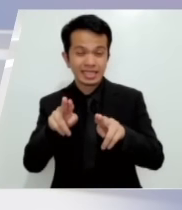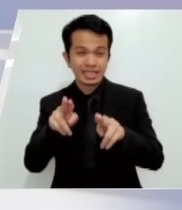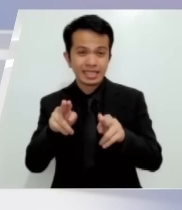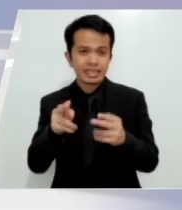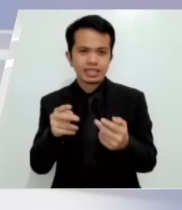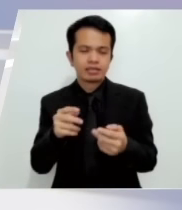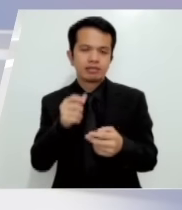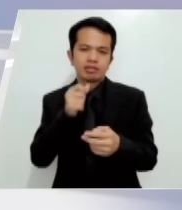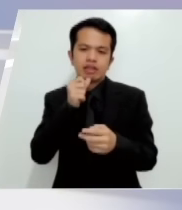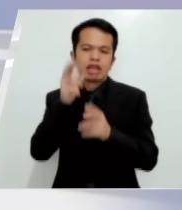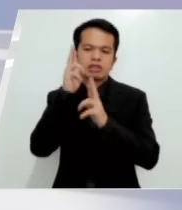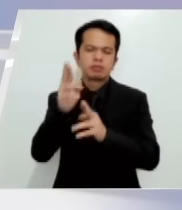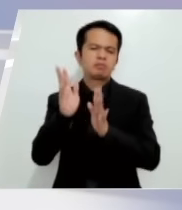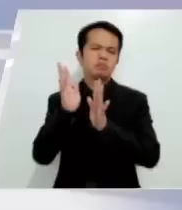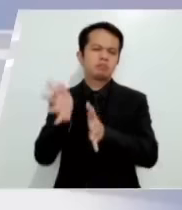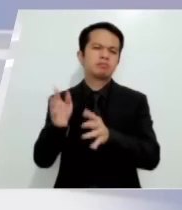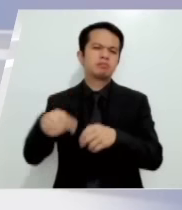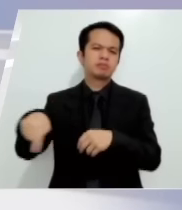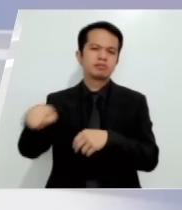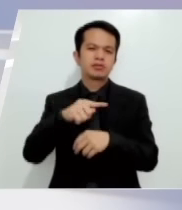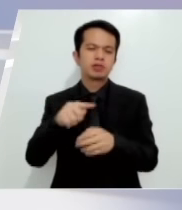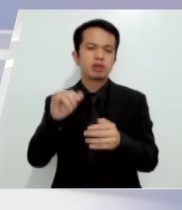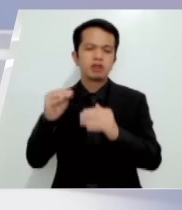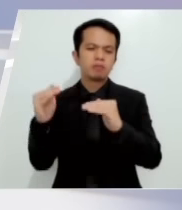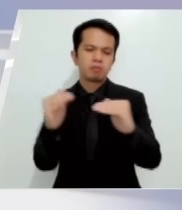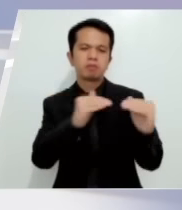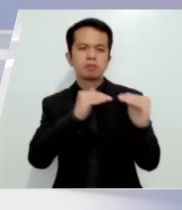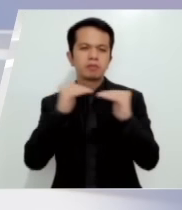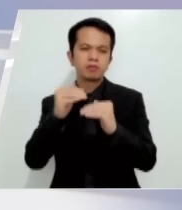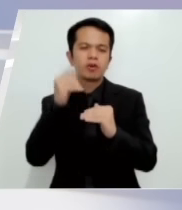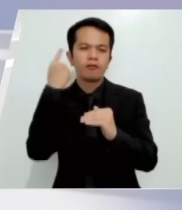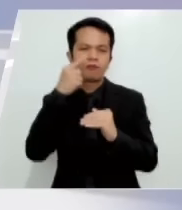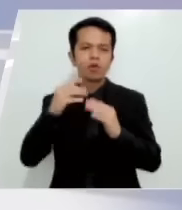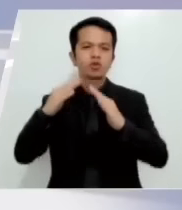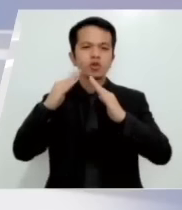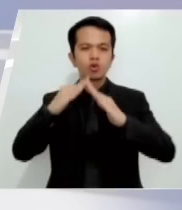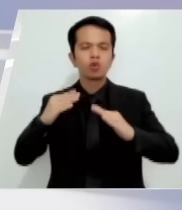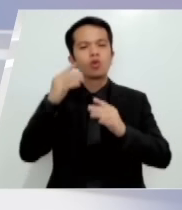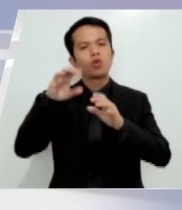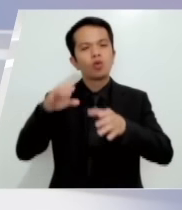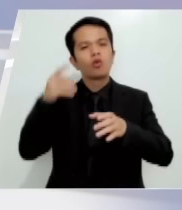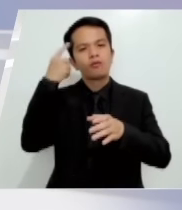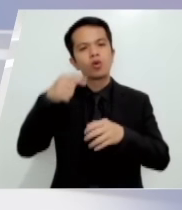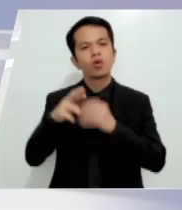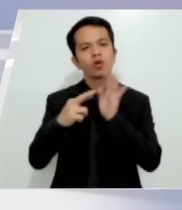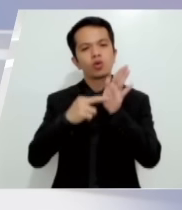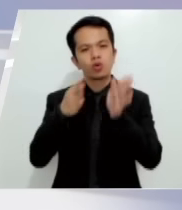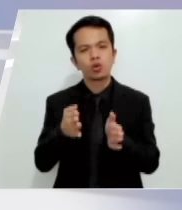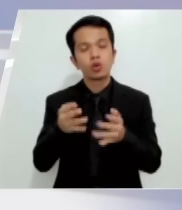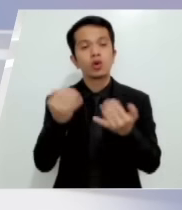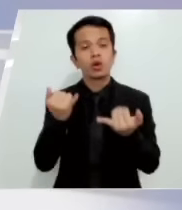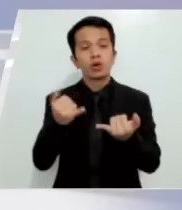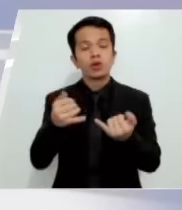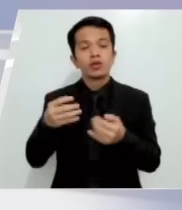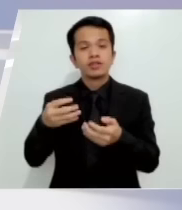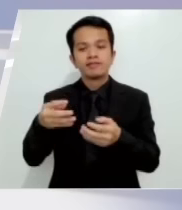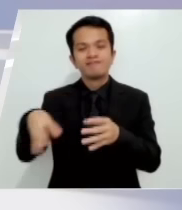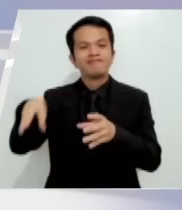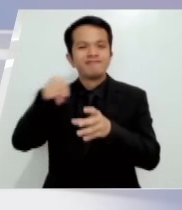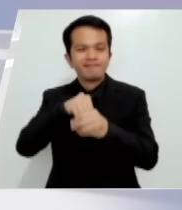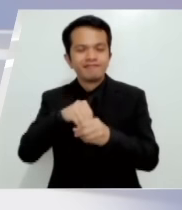yung pantay ang Senado sa House of Representatives. Imi-mix na ang mga 24 senador